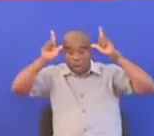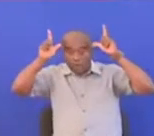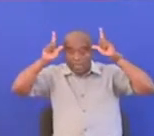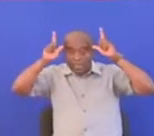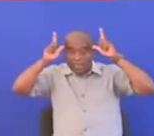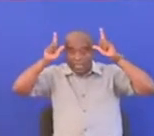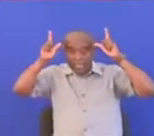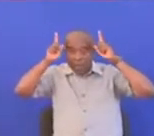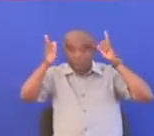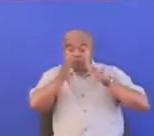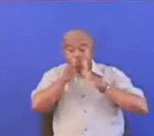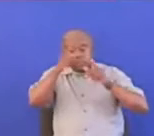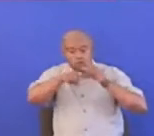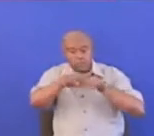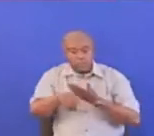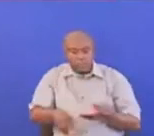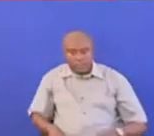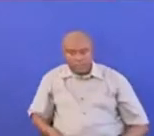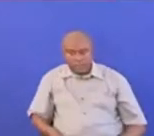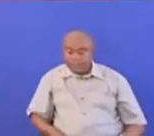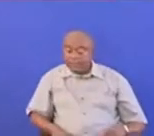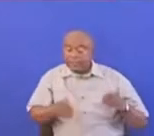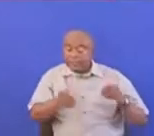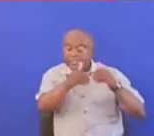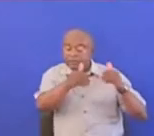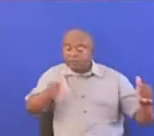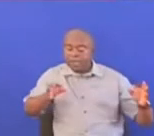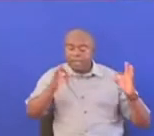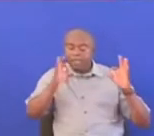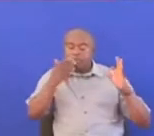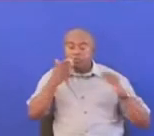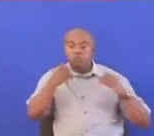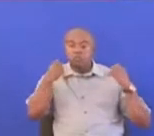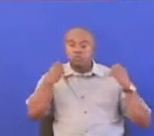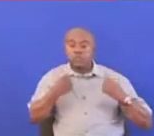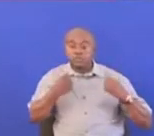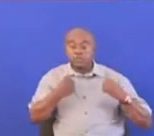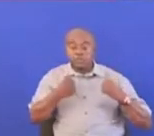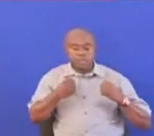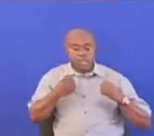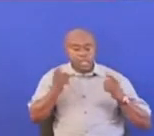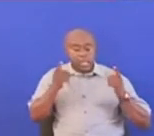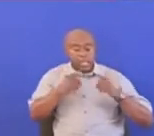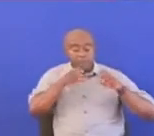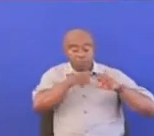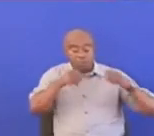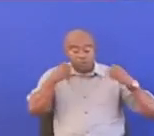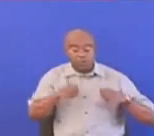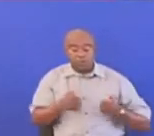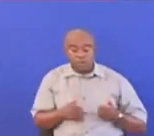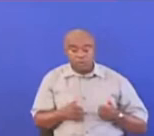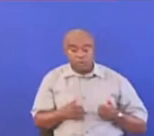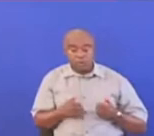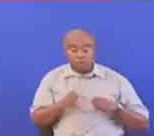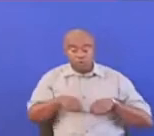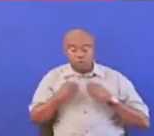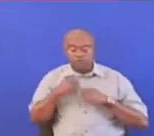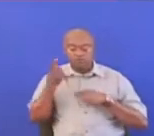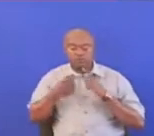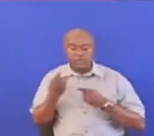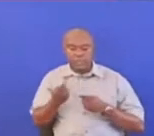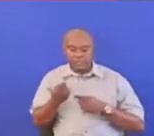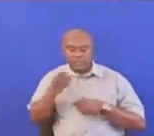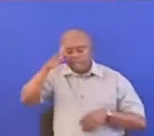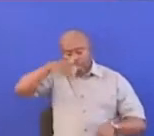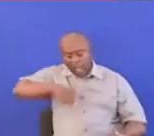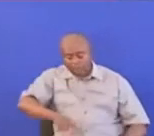Ng'ombe wameanza kwenda kule. Kwa hiyo hii mipaka isipoimarishwa, uharibifu utaendelea kufanyika katika bonde la Ihefu. Kwa hiyo miradi yetu